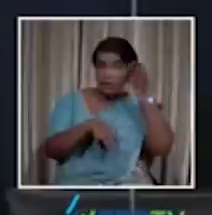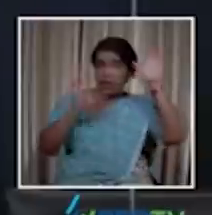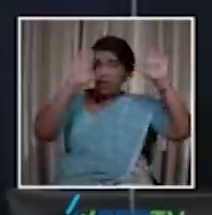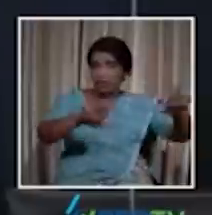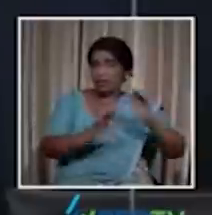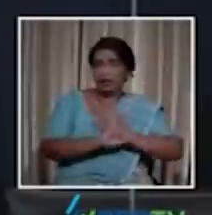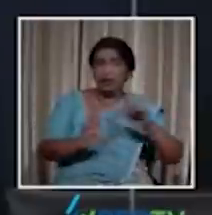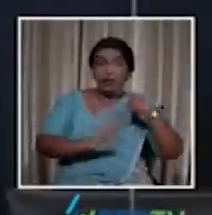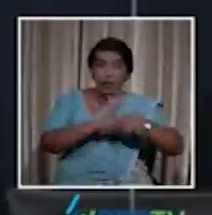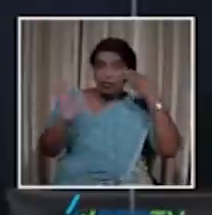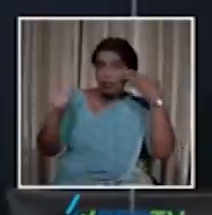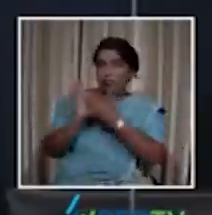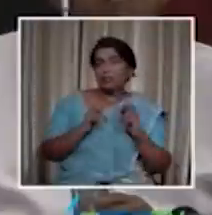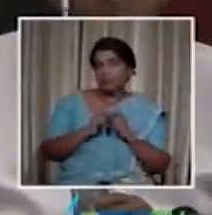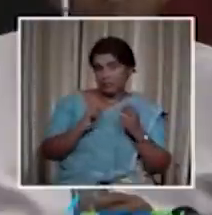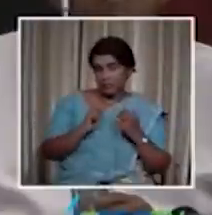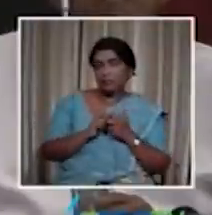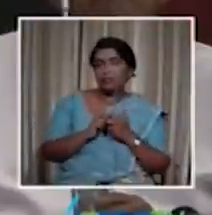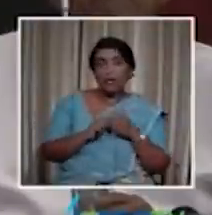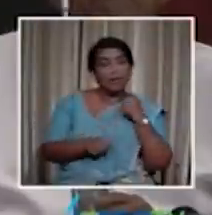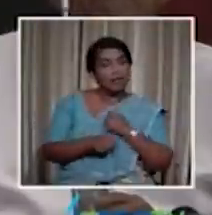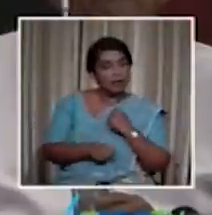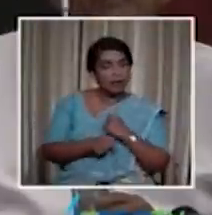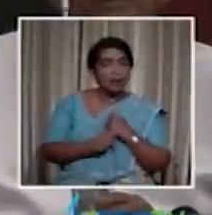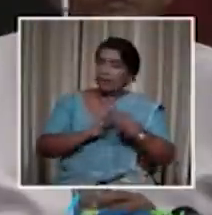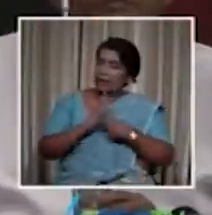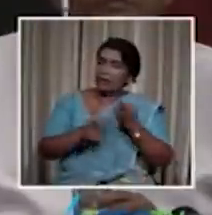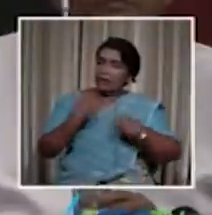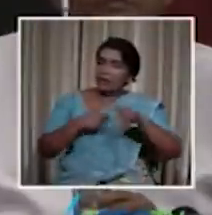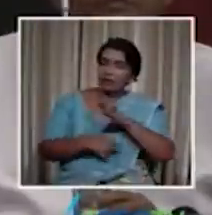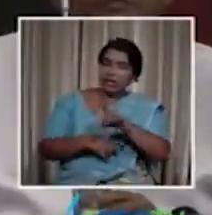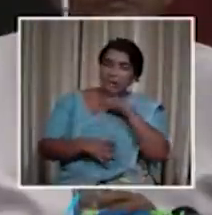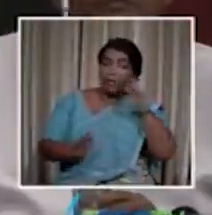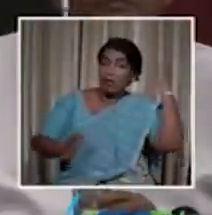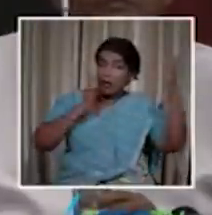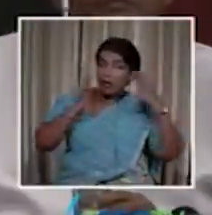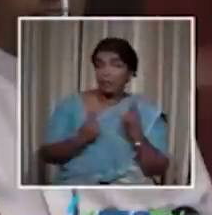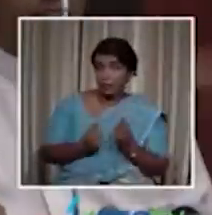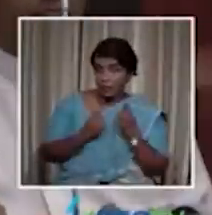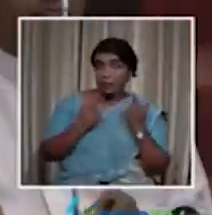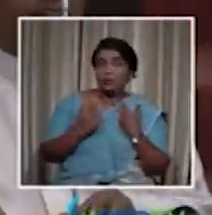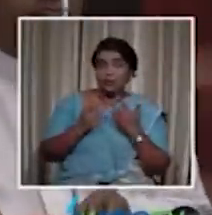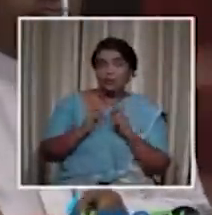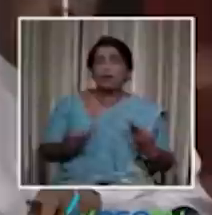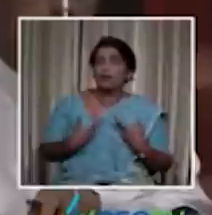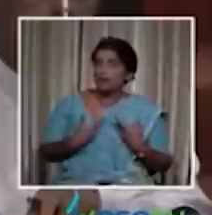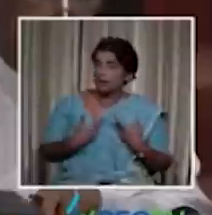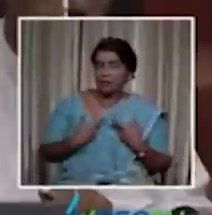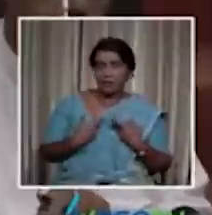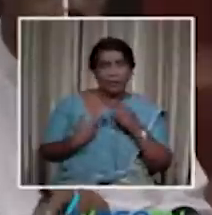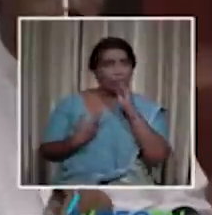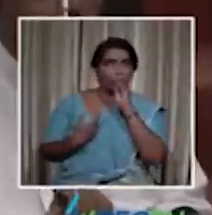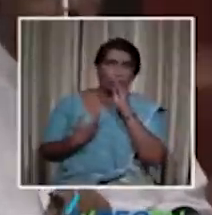කොමසාරිස්වරුන්ට රට වෙනුවෙන් යමක් කරන්න ඉදිරිපත් වෙන්න ඕනේ ආණ්ඩුව දේශීය වශයෙන් පච වෙලා ජාත්‍යන්තර වශයෙන්ත් පච වෙලා මේ පාර්ලිමේන්තුව නිකන්